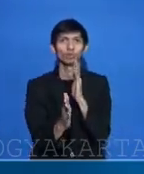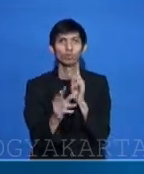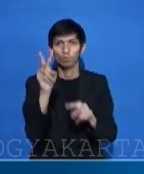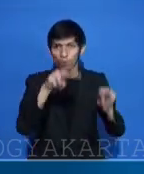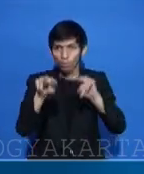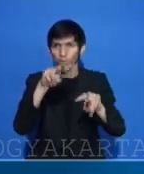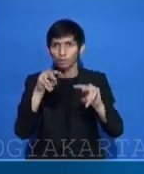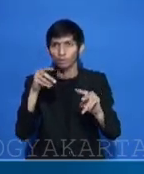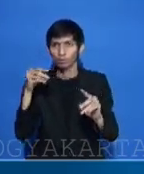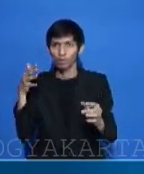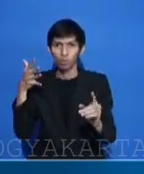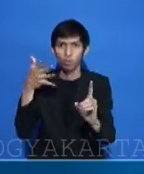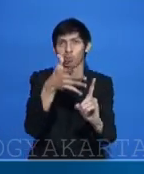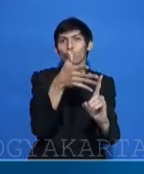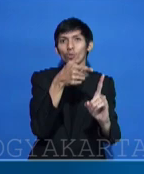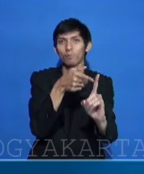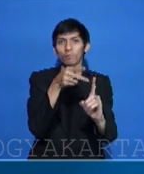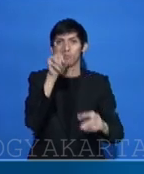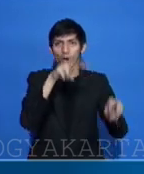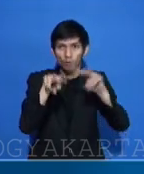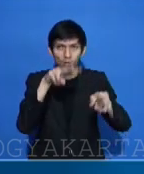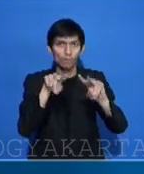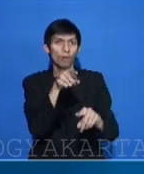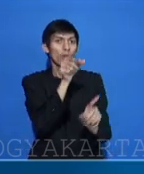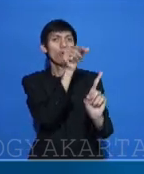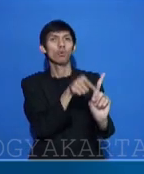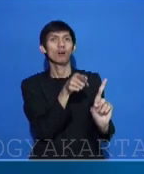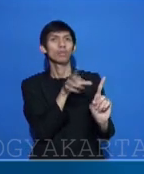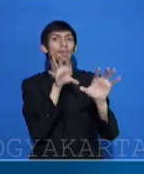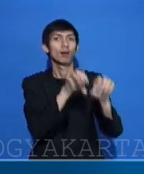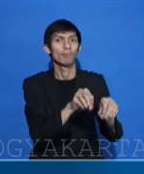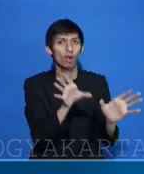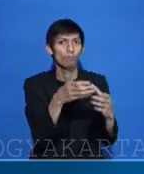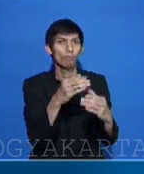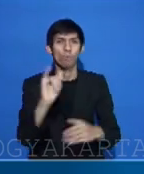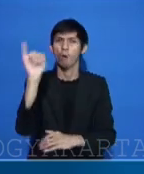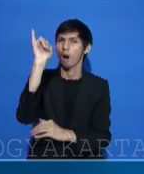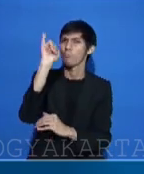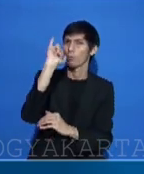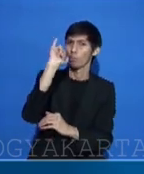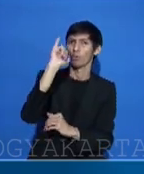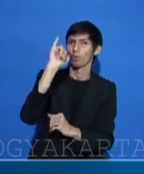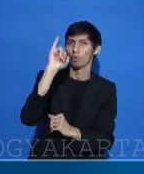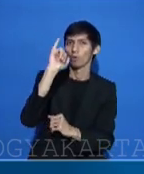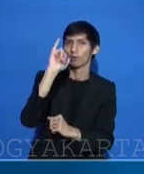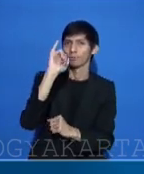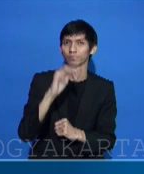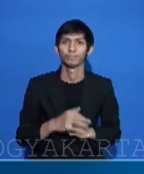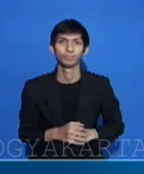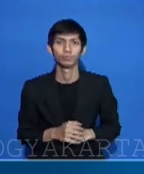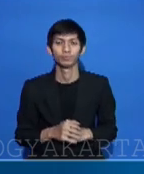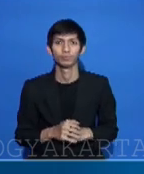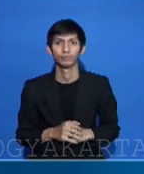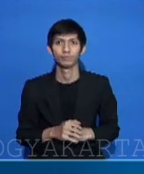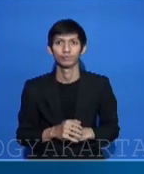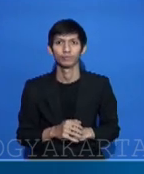pengejaran. Setelah melakukan penyisiran, petugas menemukan pelaku bersama kelompoknya sedang minum minuman beralkohol di dusun Perancak Sawit, Panggung